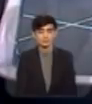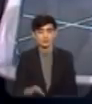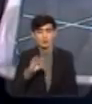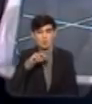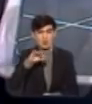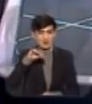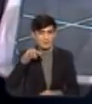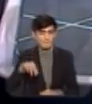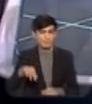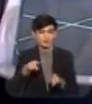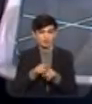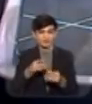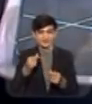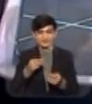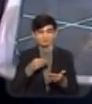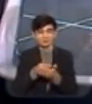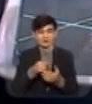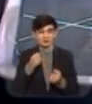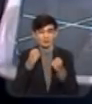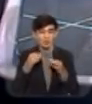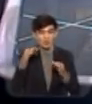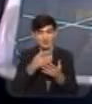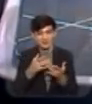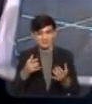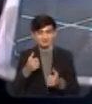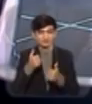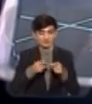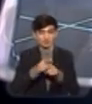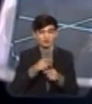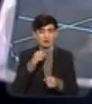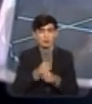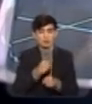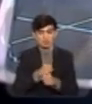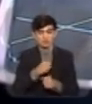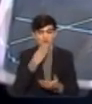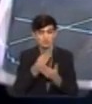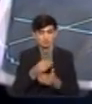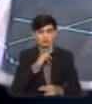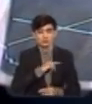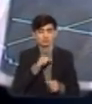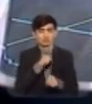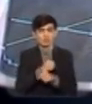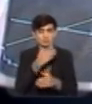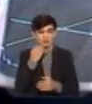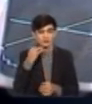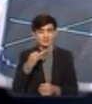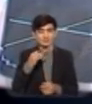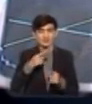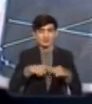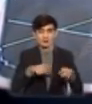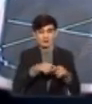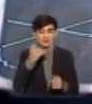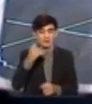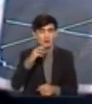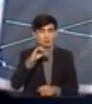Олимп букмекерлік кеңсесі жұмысын әлі тоқтатпапты. Еліміздегі ең ірі букмекерлік кеңсеге Қазақстан заңнамасының